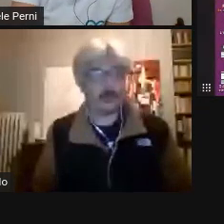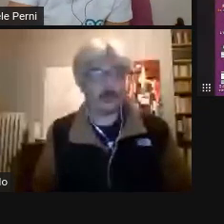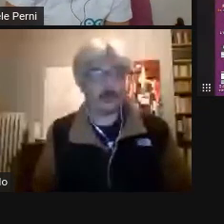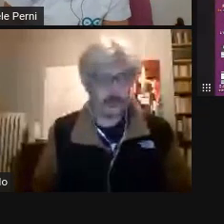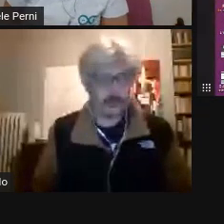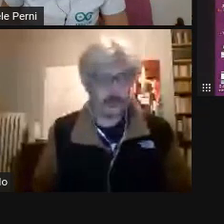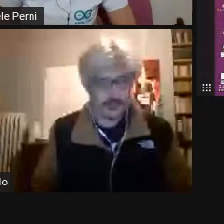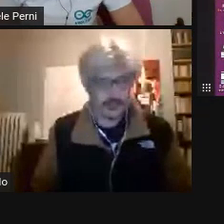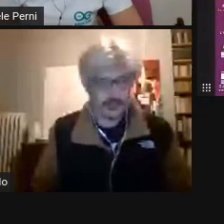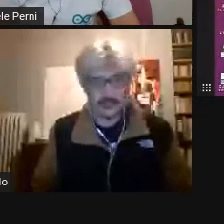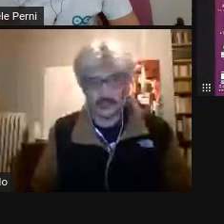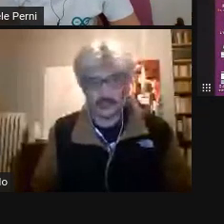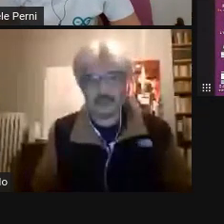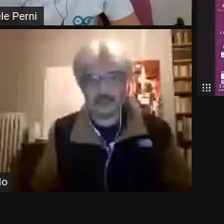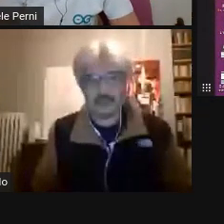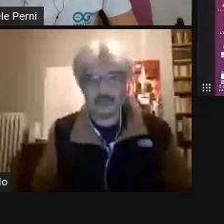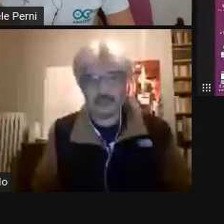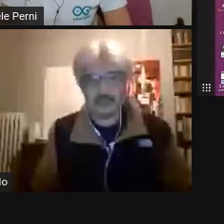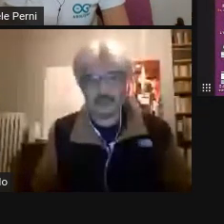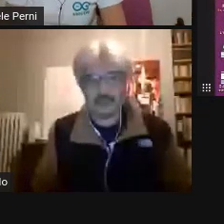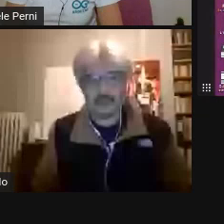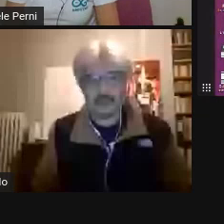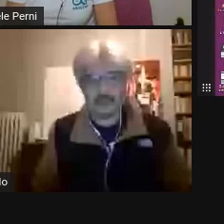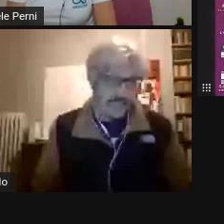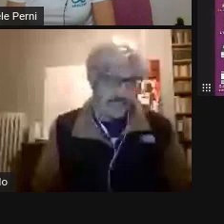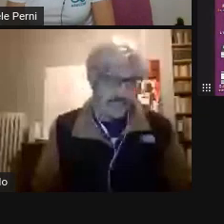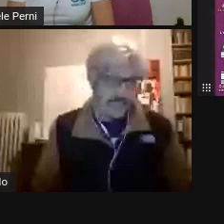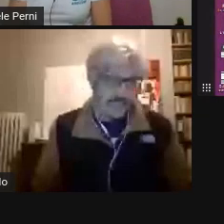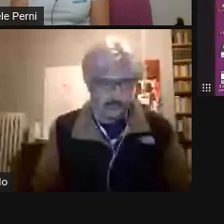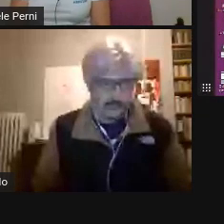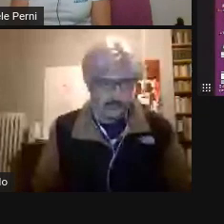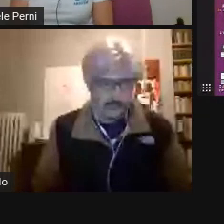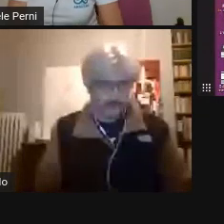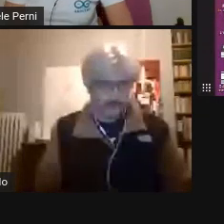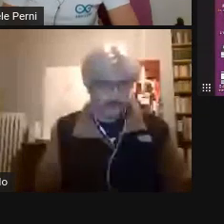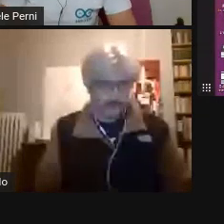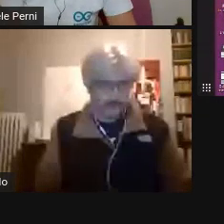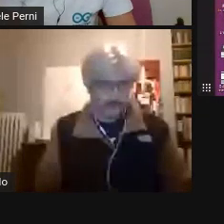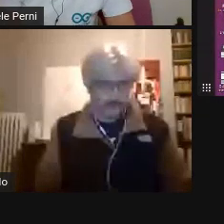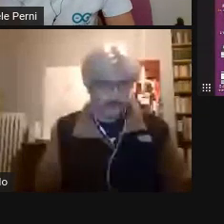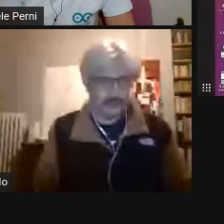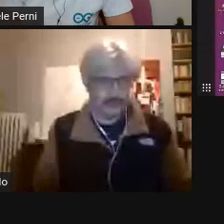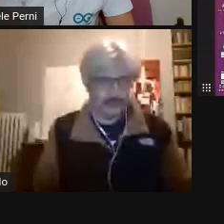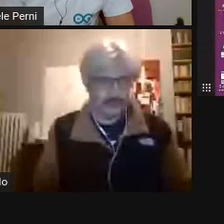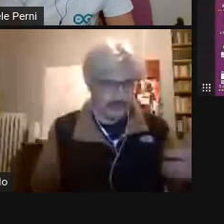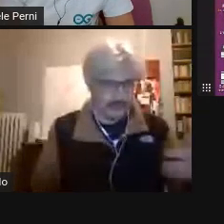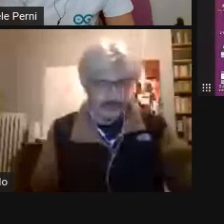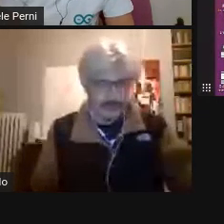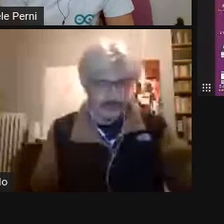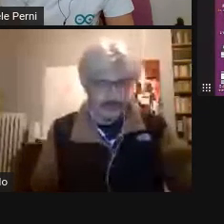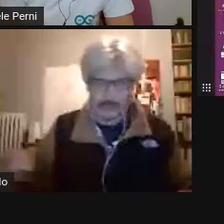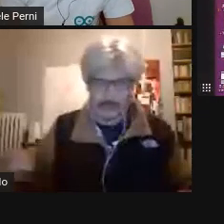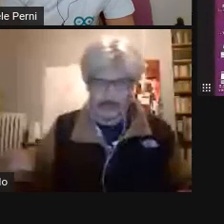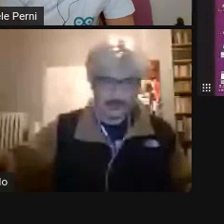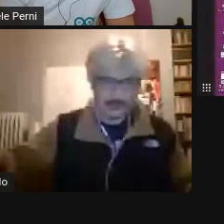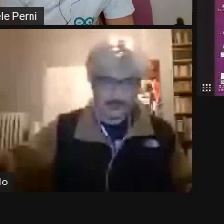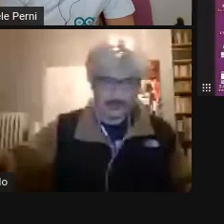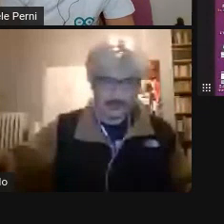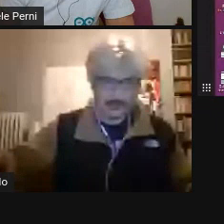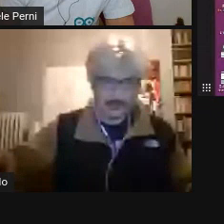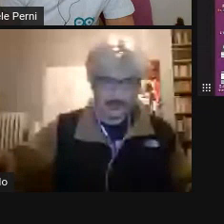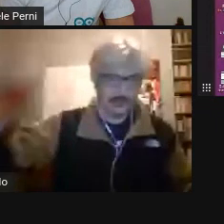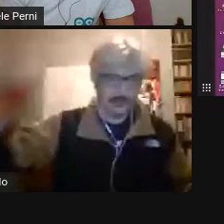bassissimo costo costano infinitamente meno abbiamo due problemi e lo dico senza infingimenti ma intanto siamo qui siamo al bar e quindi